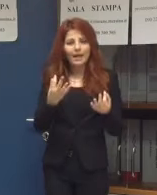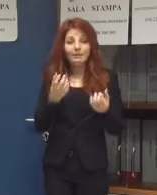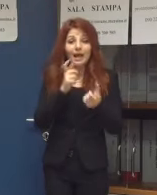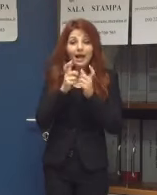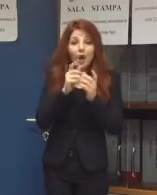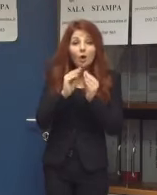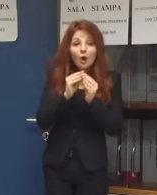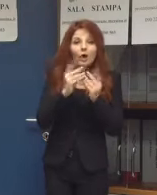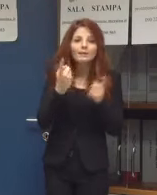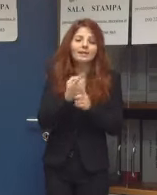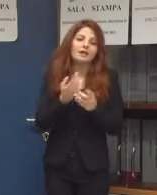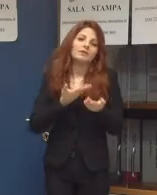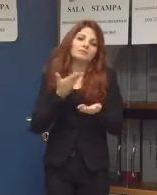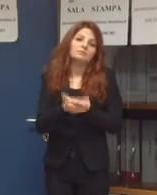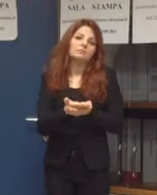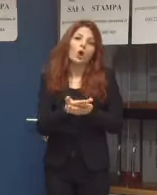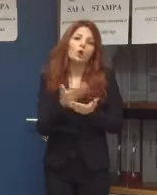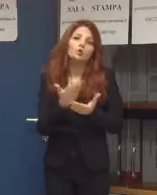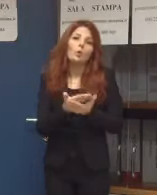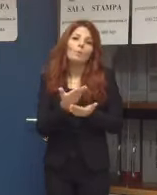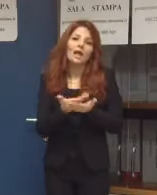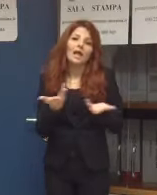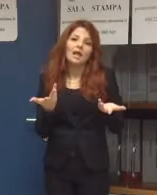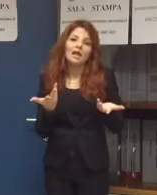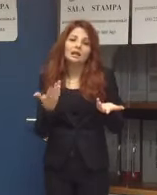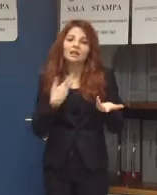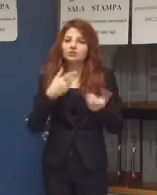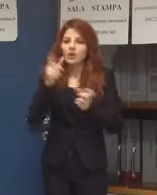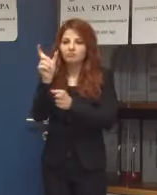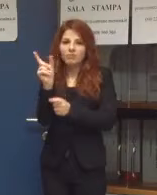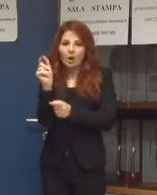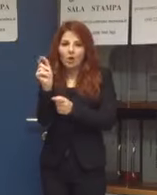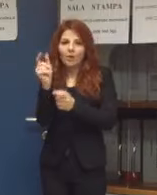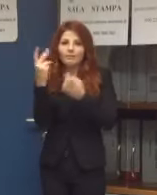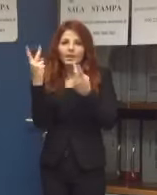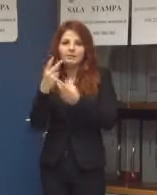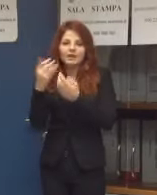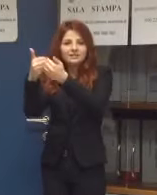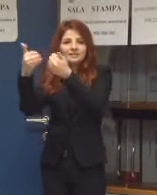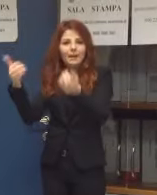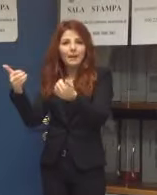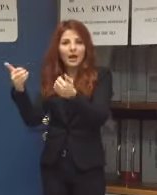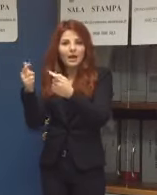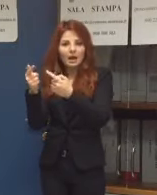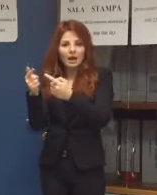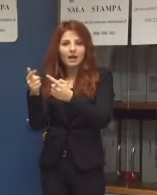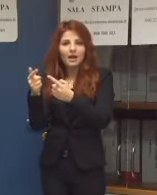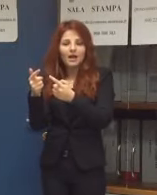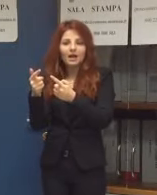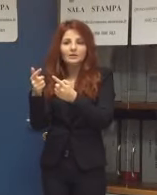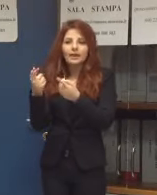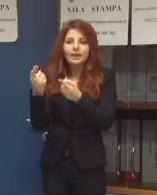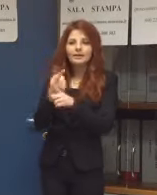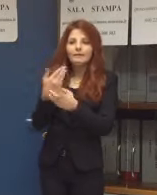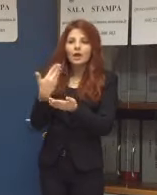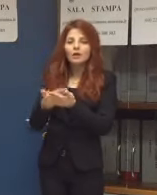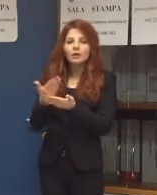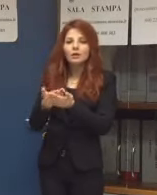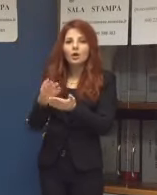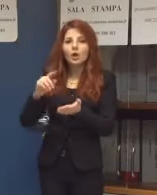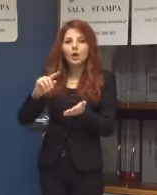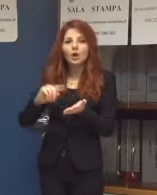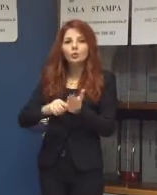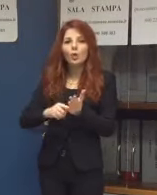vivere separato, noi con i documenti alla mano, attraverso gli assistenti sociali, il nostro back office, valuteremo queste situazioni